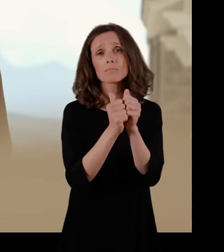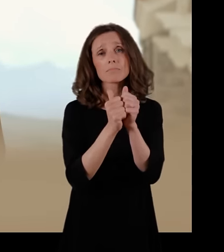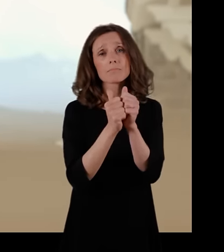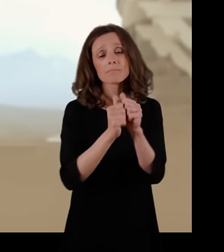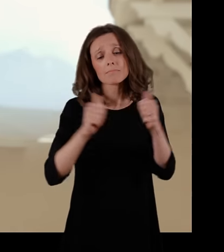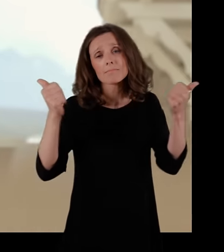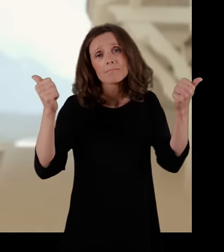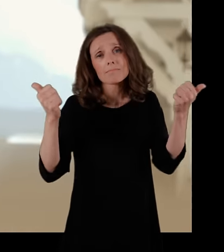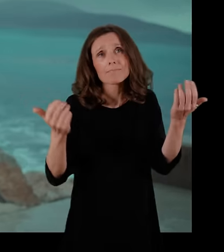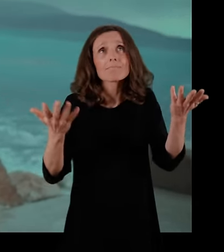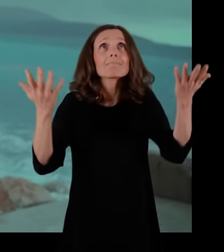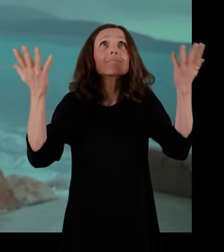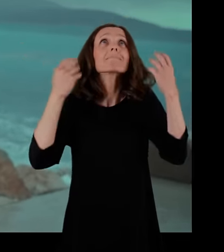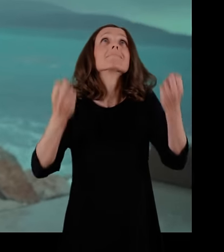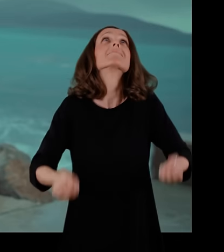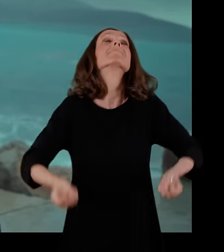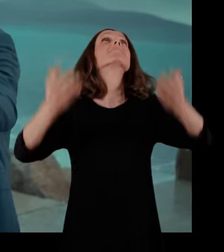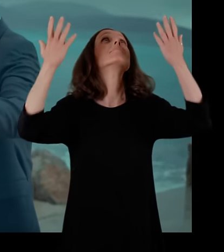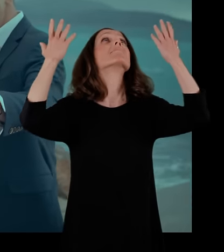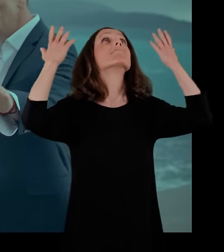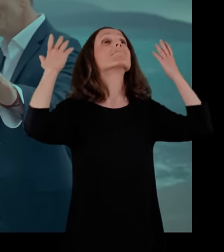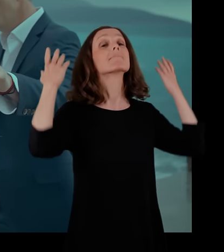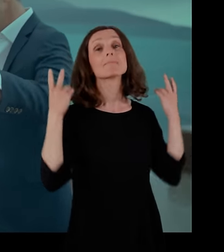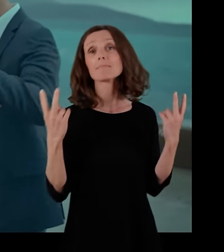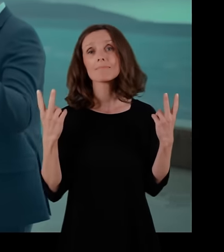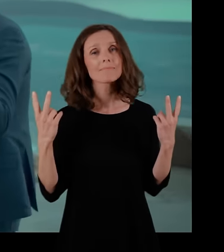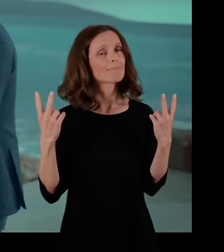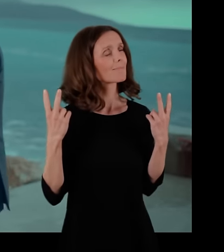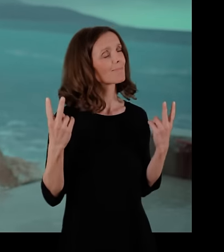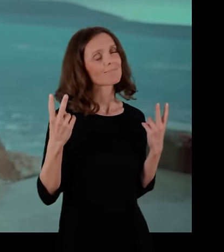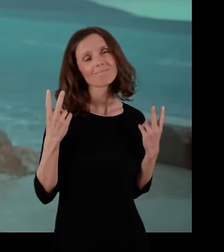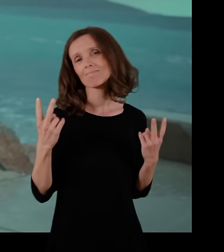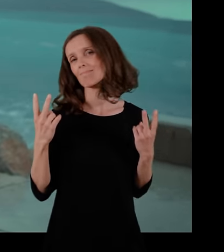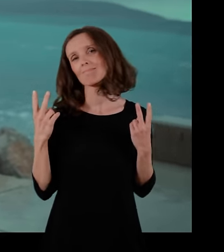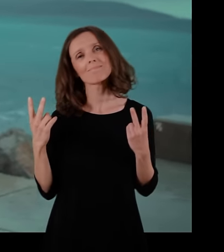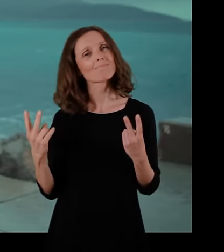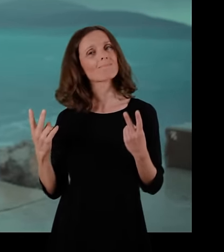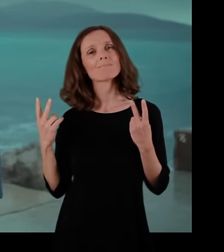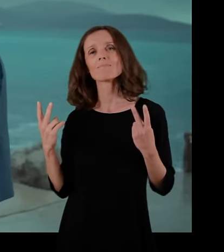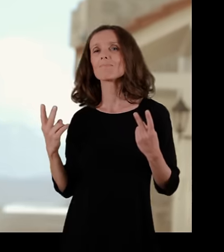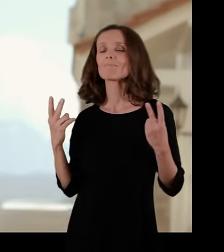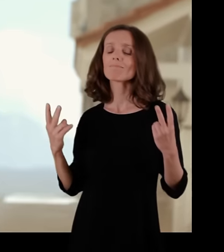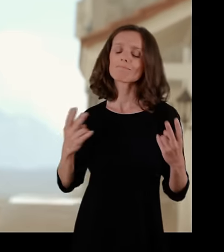Kada dođu i kad odu, ko kad pustiš sve niz vodu, ništa nije značilo.